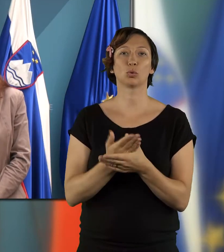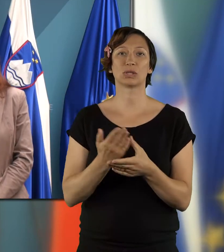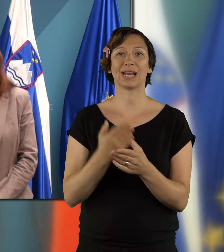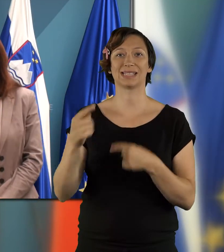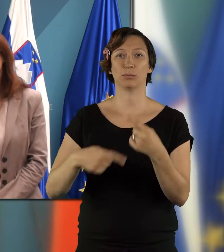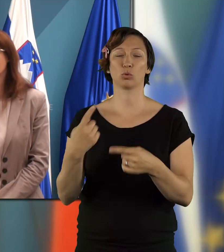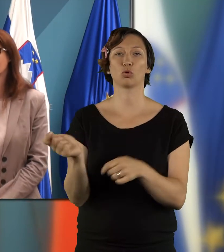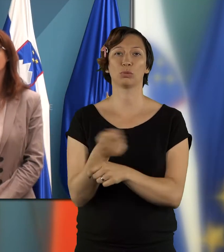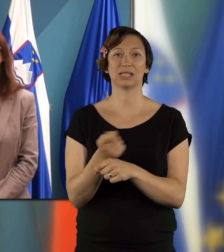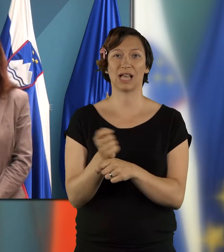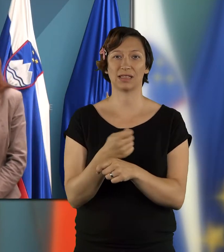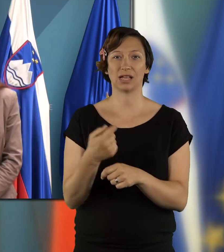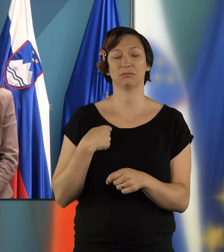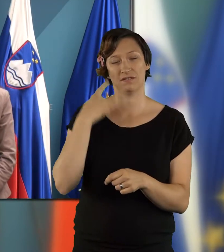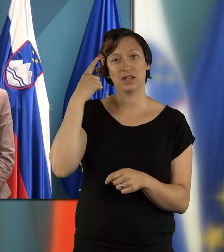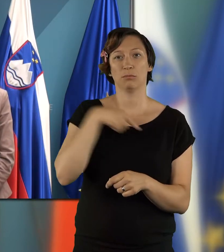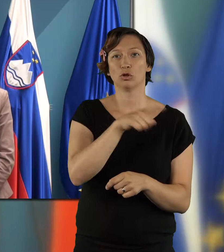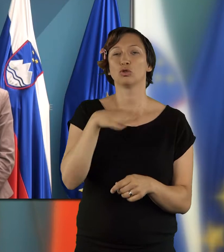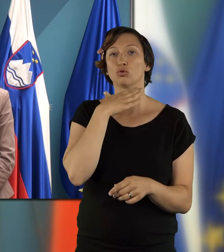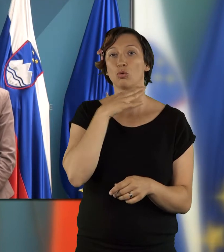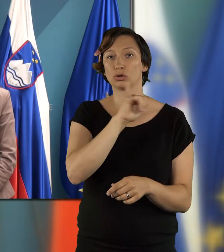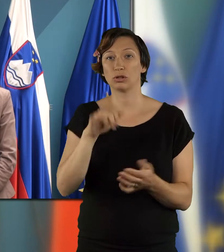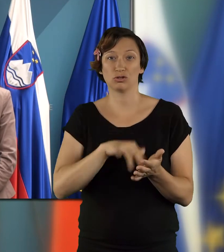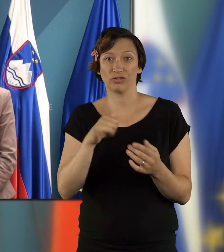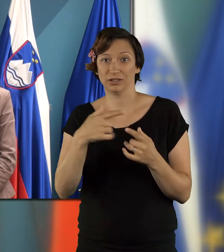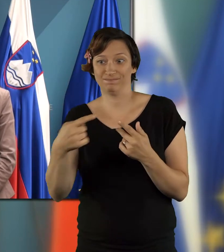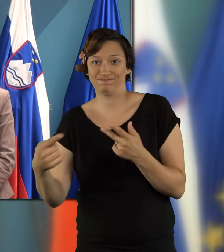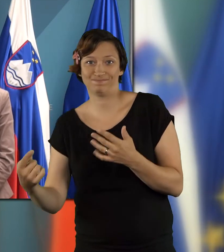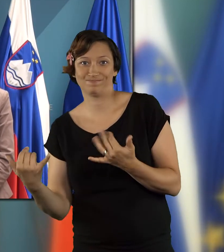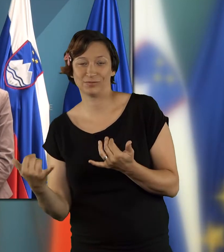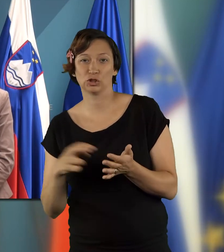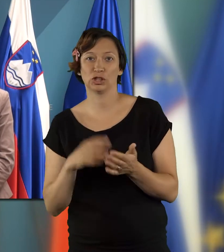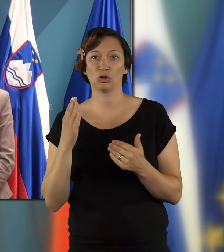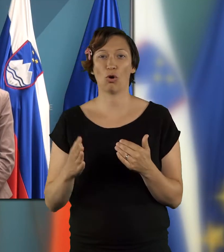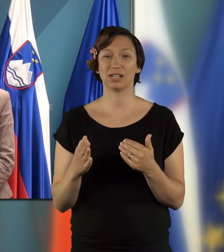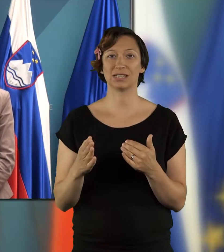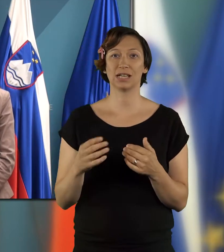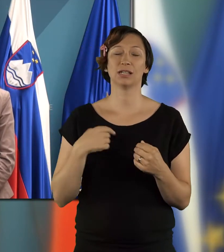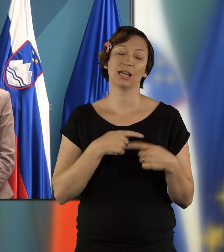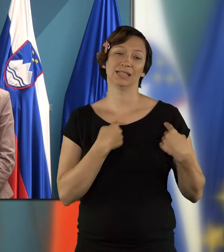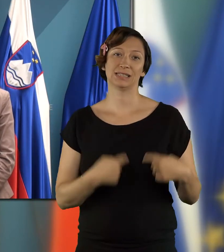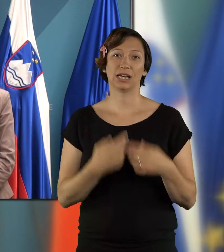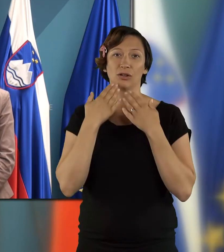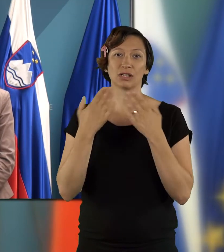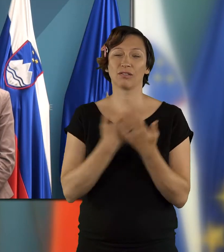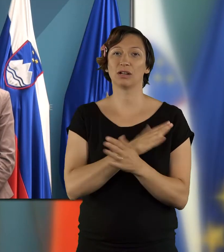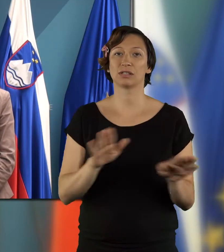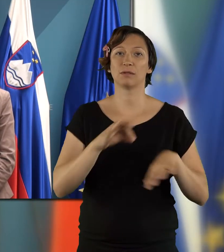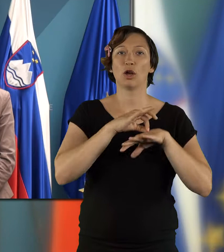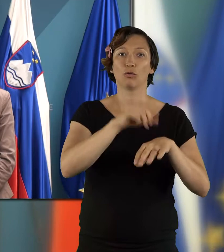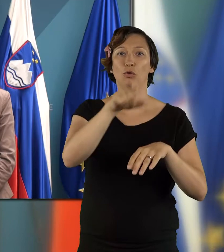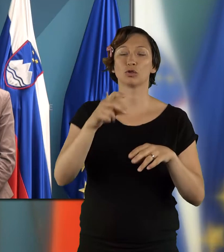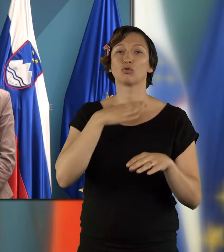ustreznimi postopki sanacij. Vemo, da je šolsko leto še v teku. Tukaj bi se res želela iskreno zahvaliti vsem vodstvom